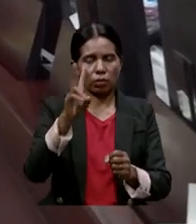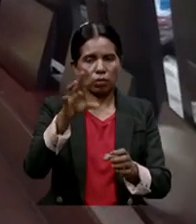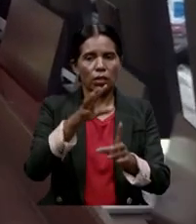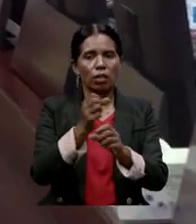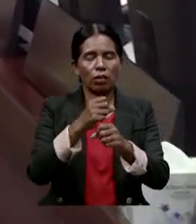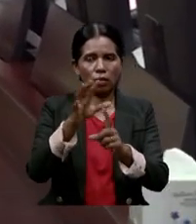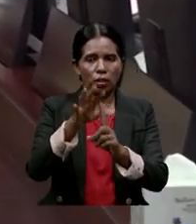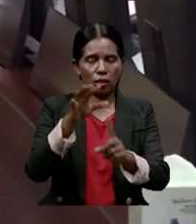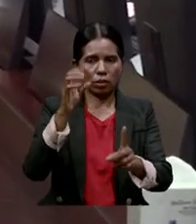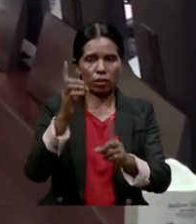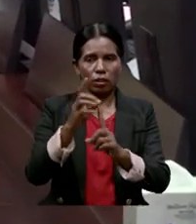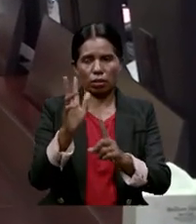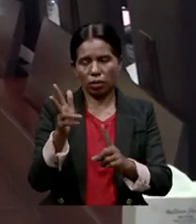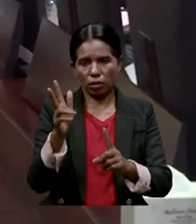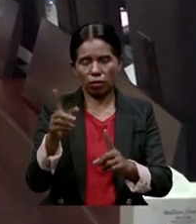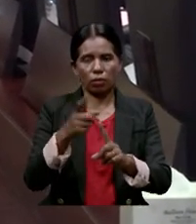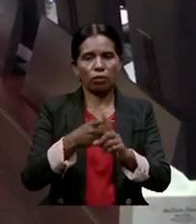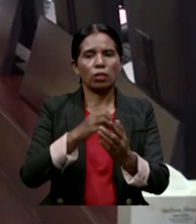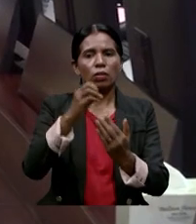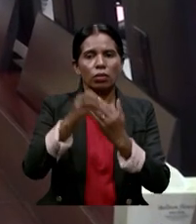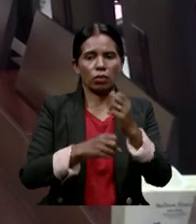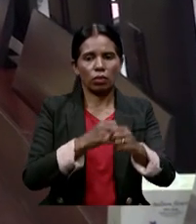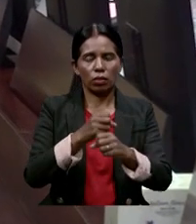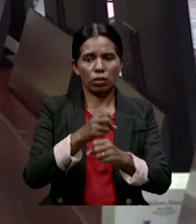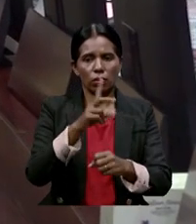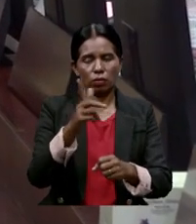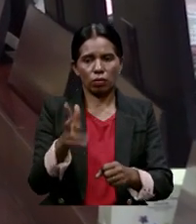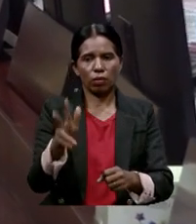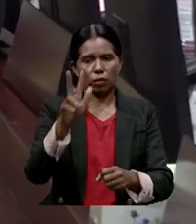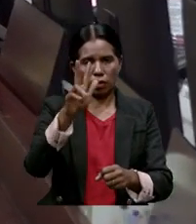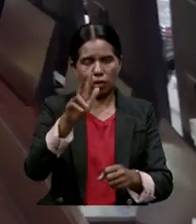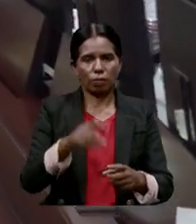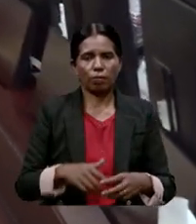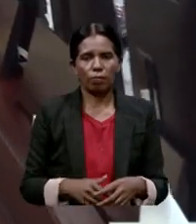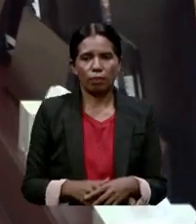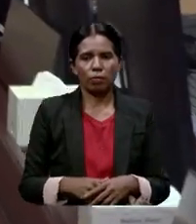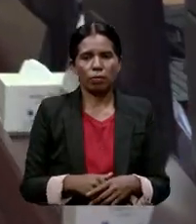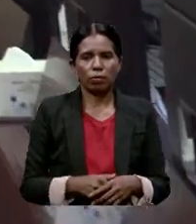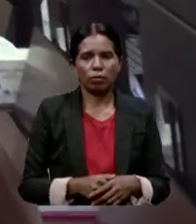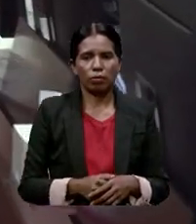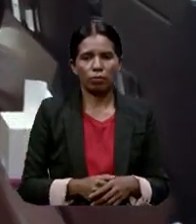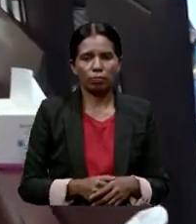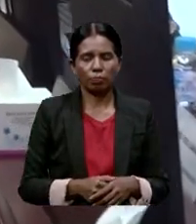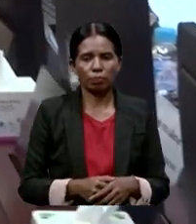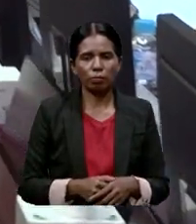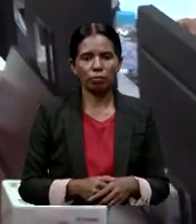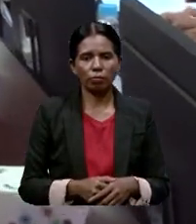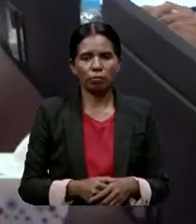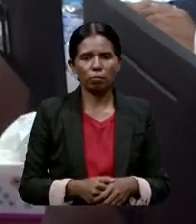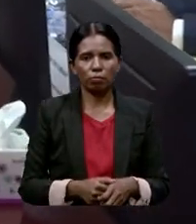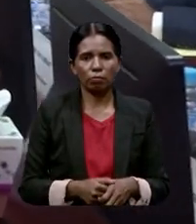eleison i aloron tolu nulu fulang otubru tina rihun rua rua nulu resin tolu. Santina de Jesus, Marito da Costa, GMN.